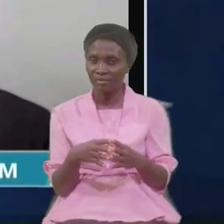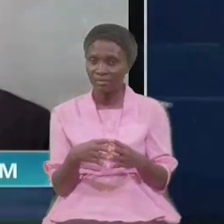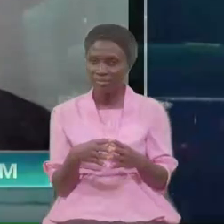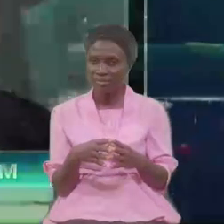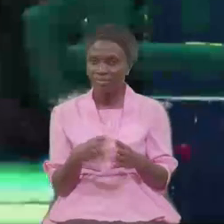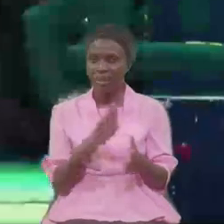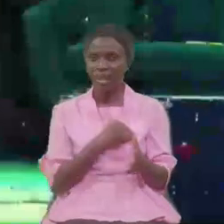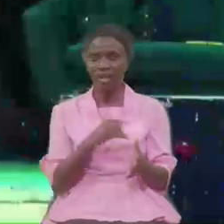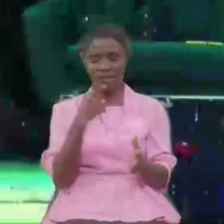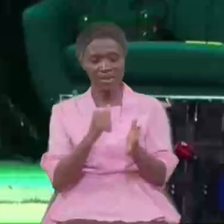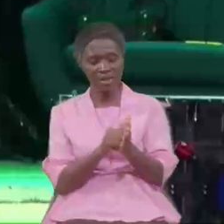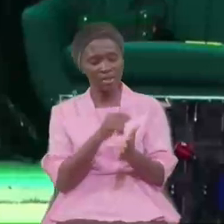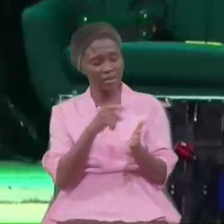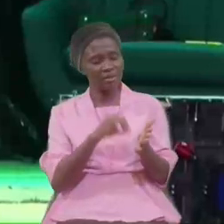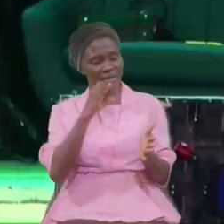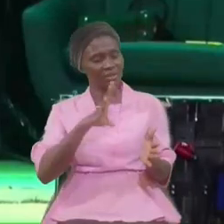la grâce, c'est la grâce.